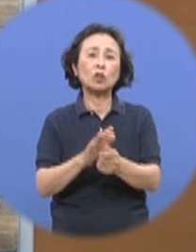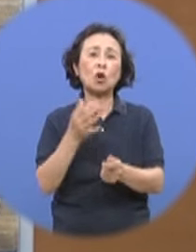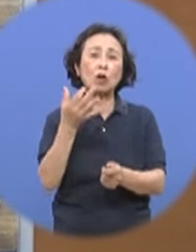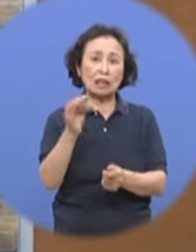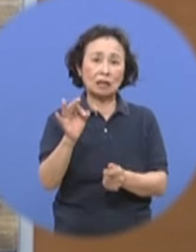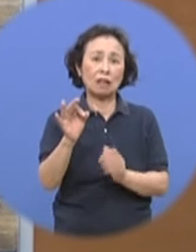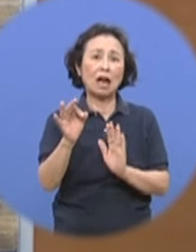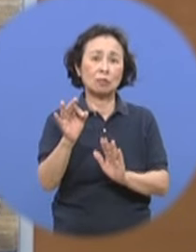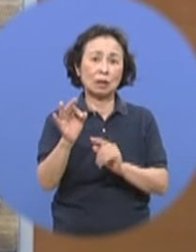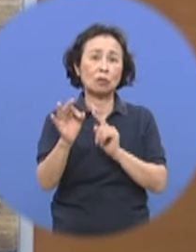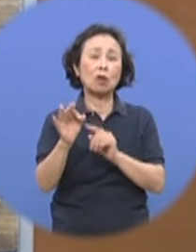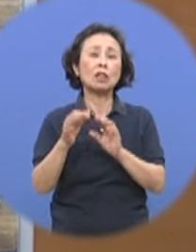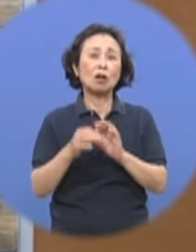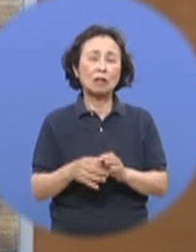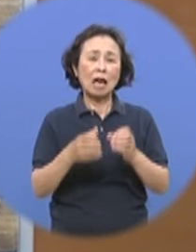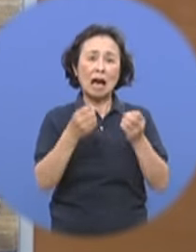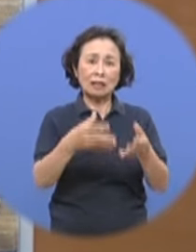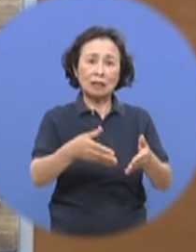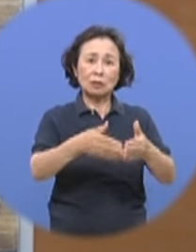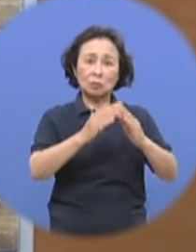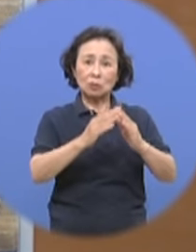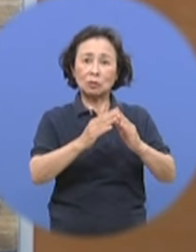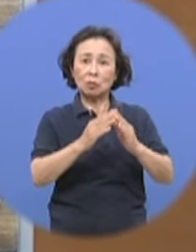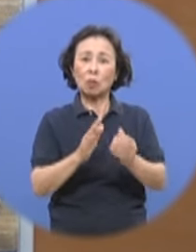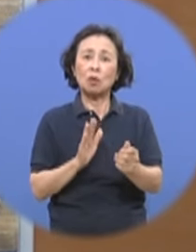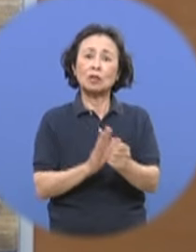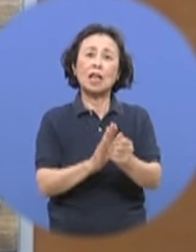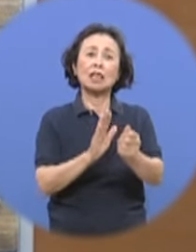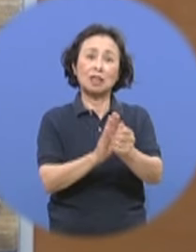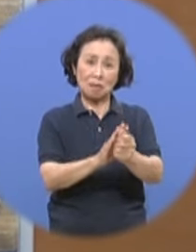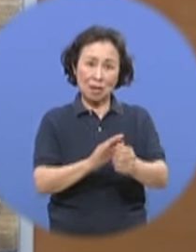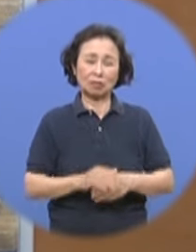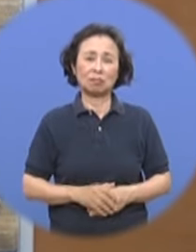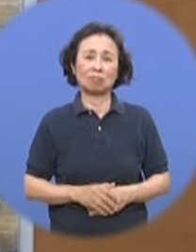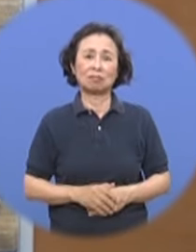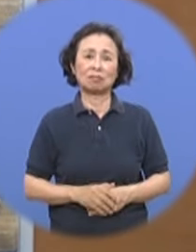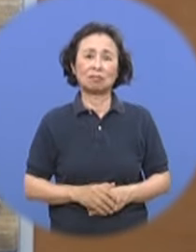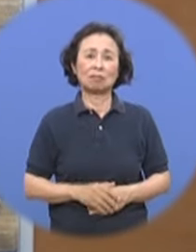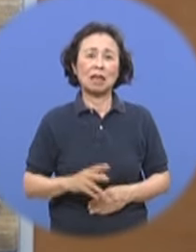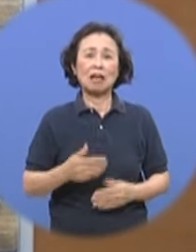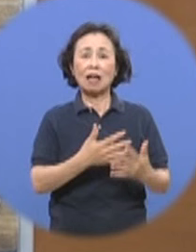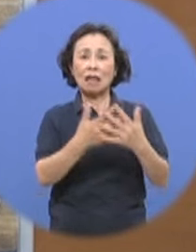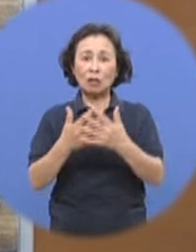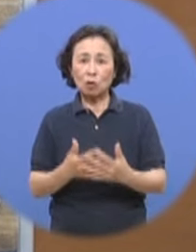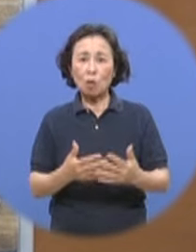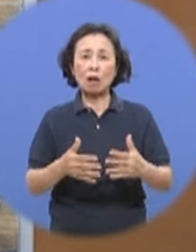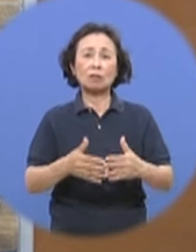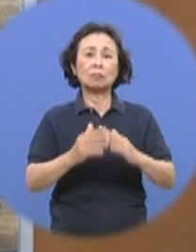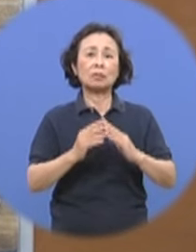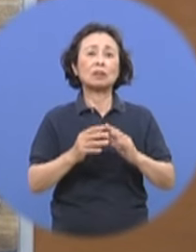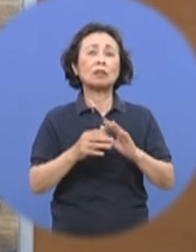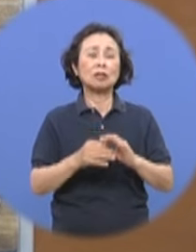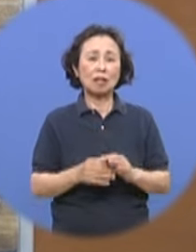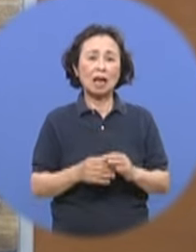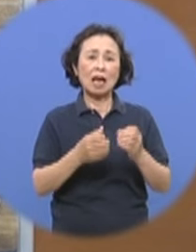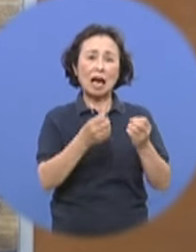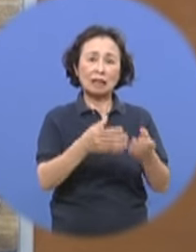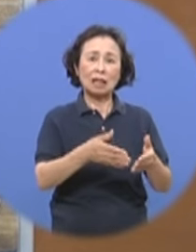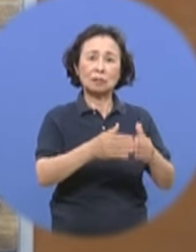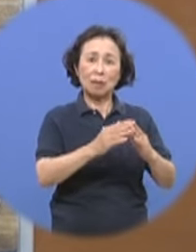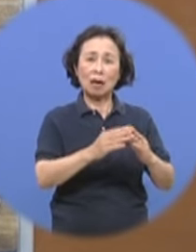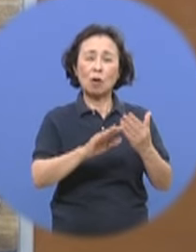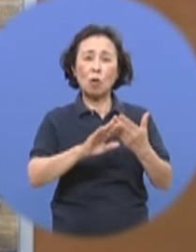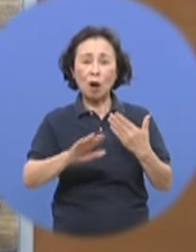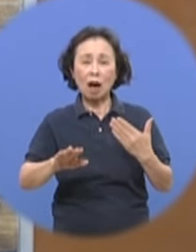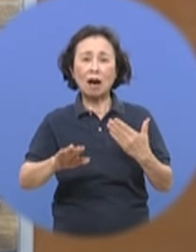新規の設立を主に支援しております。ネットワークが設立することで新規立ち上げだけでなく今も運